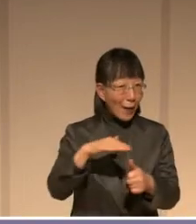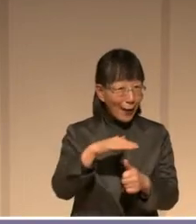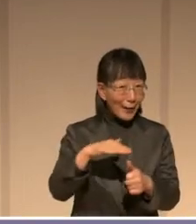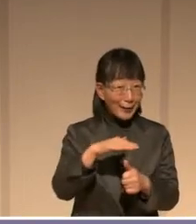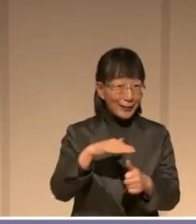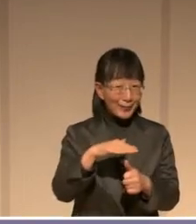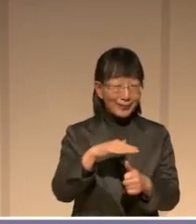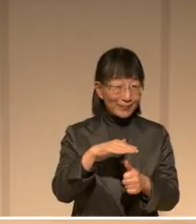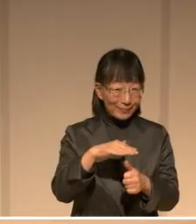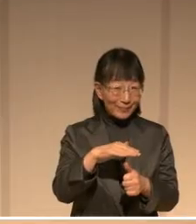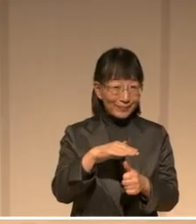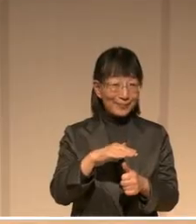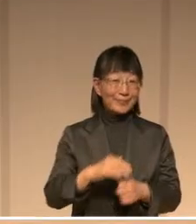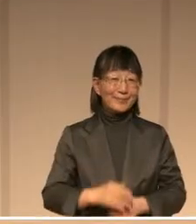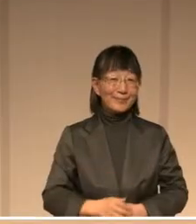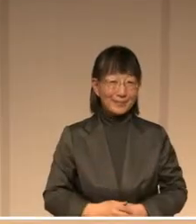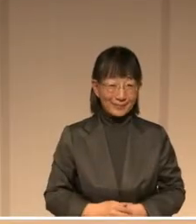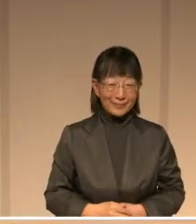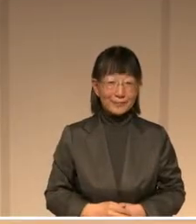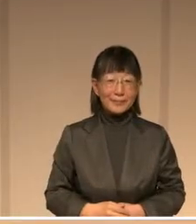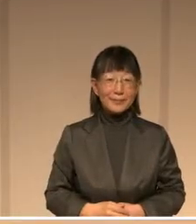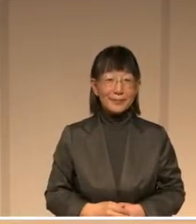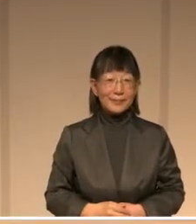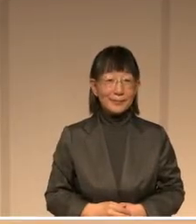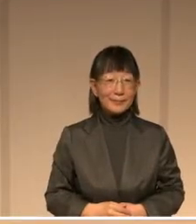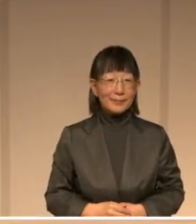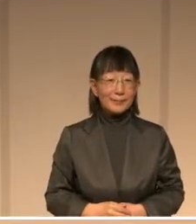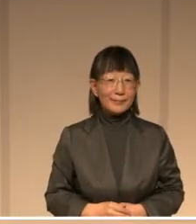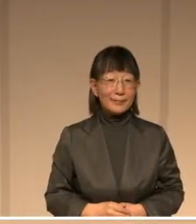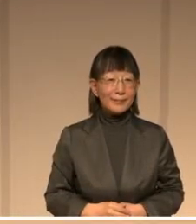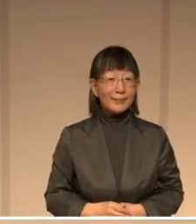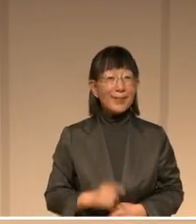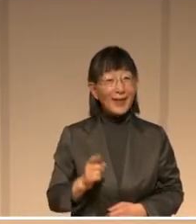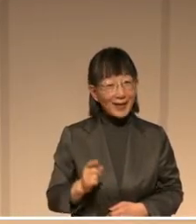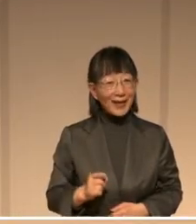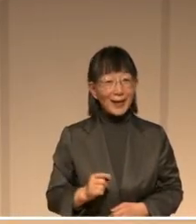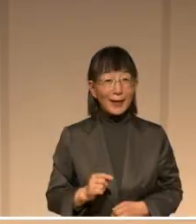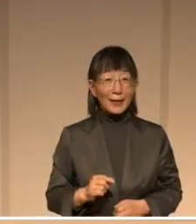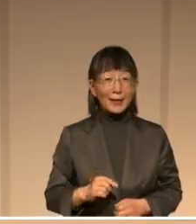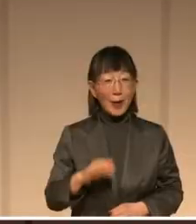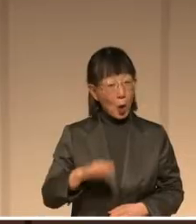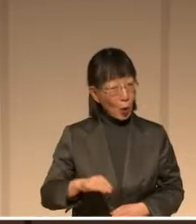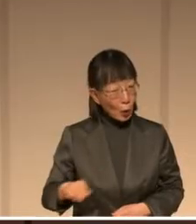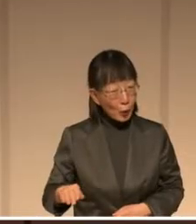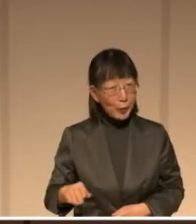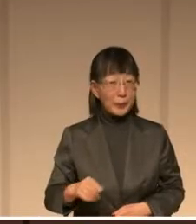かわいいですよね42歳のおっさんなんですよね